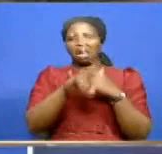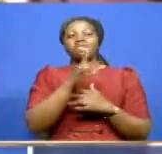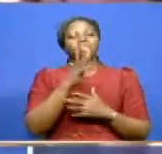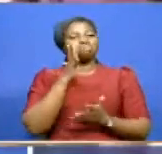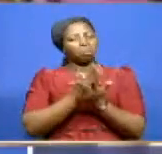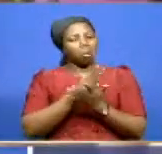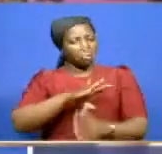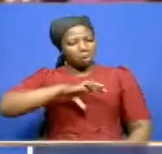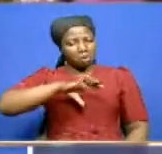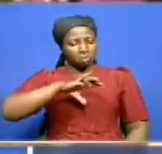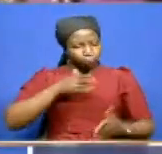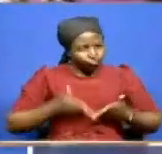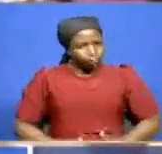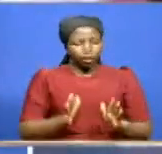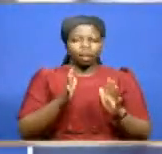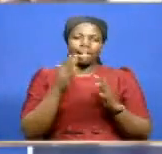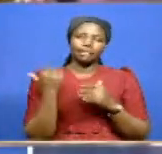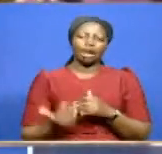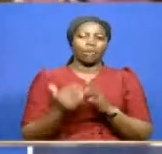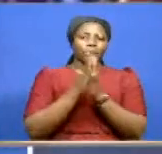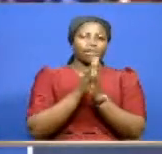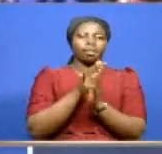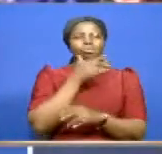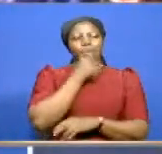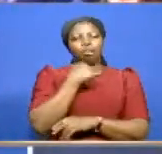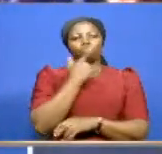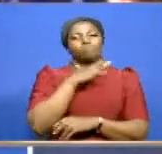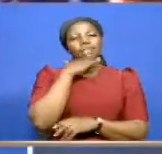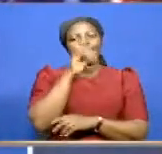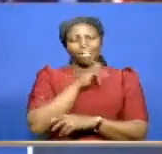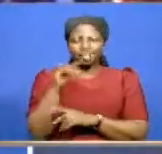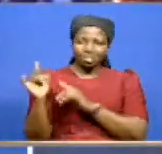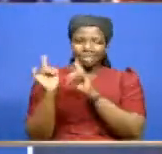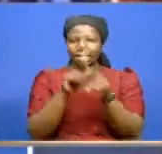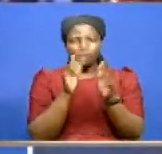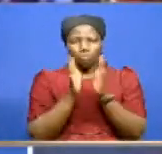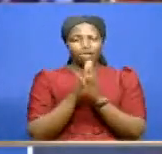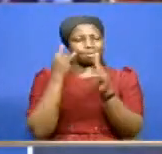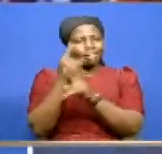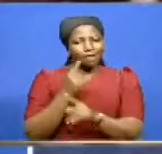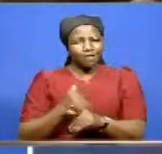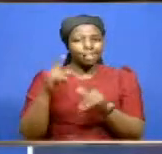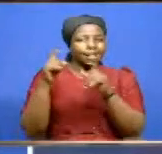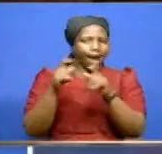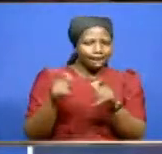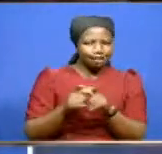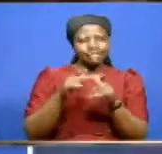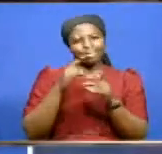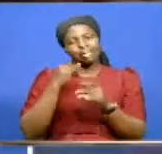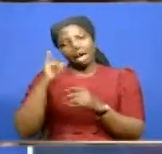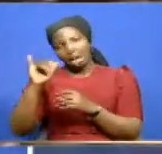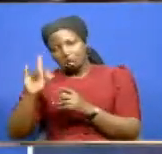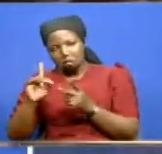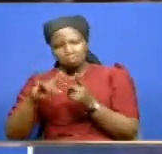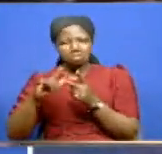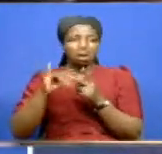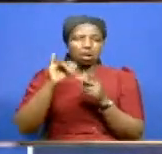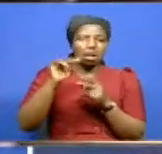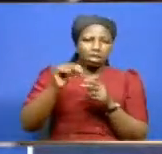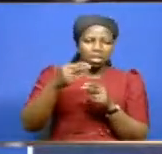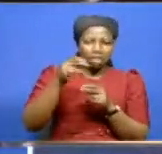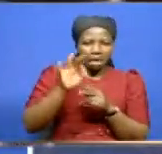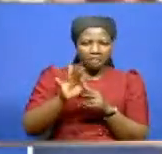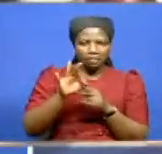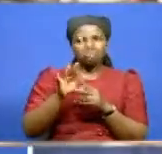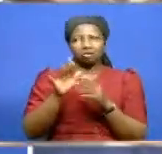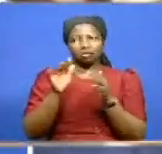na stakabadhi kuthibitisha madai yake, zikiwemo kitambulisho, kadi ya bima ya matibabu NHIF miongoni mwa zingine. Mkewe marehemu